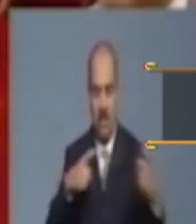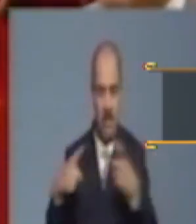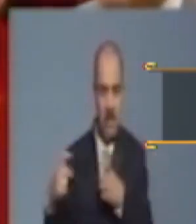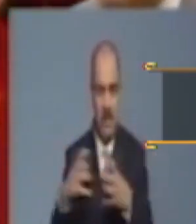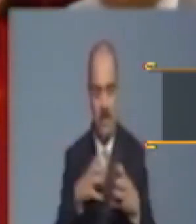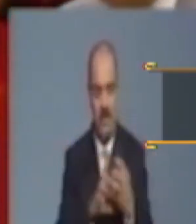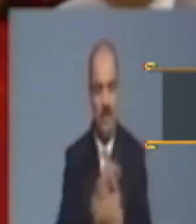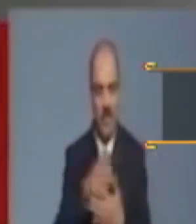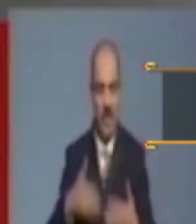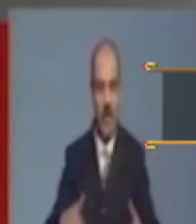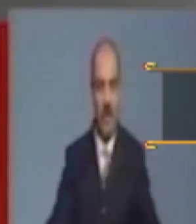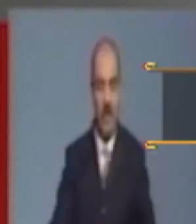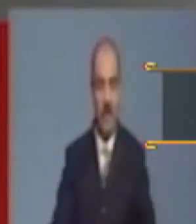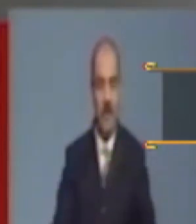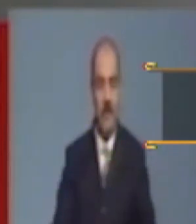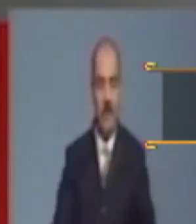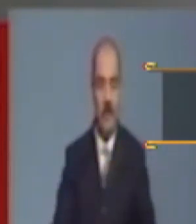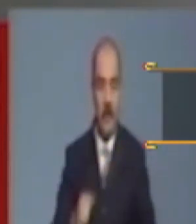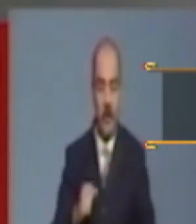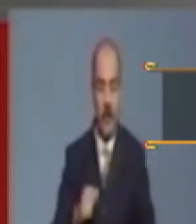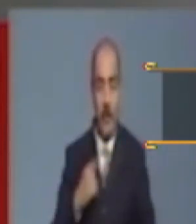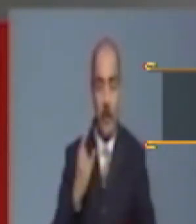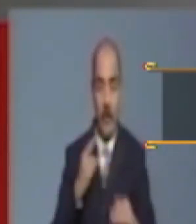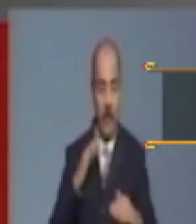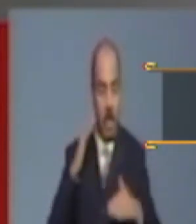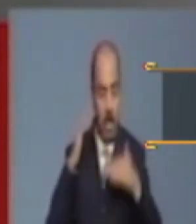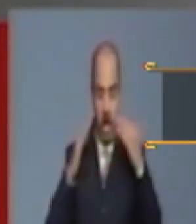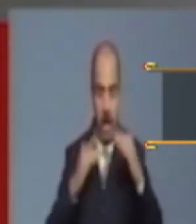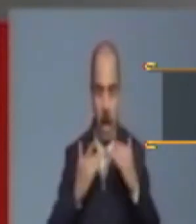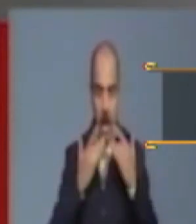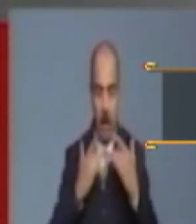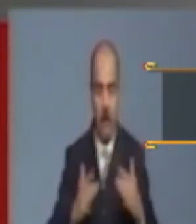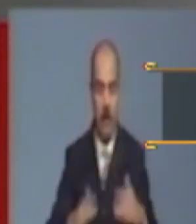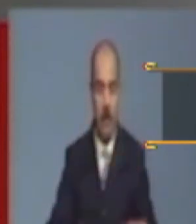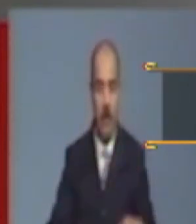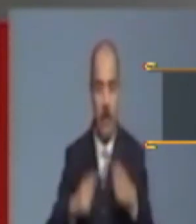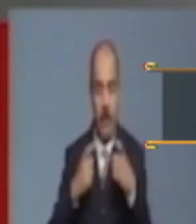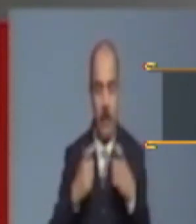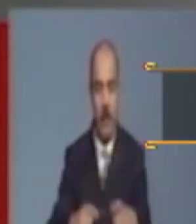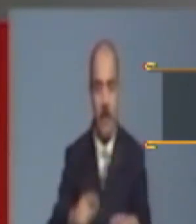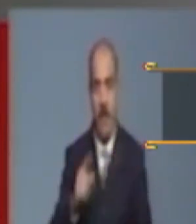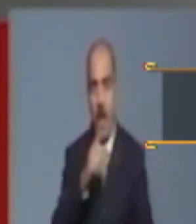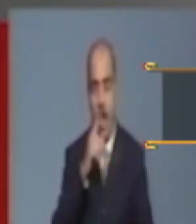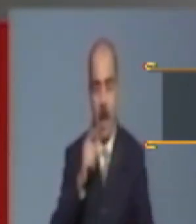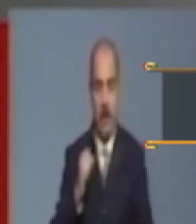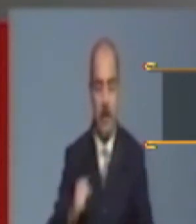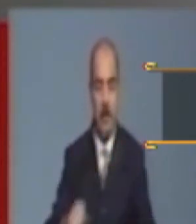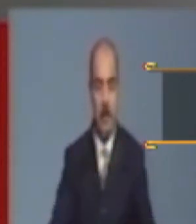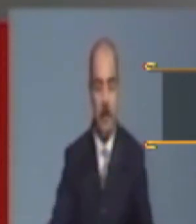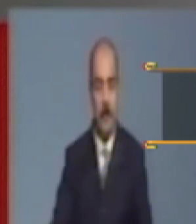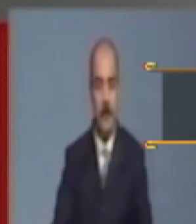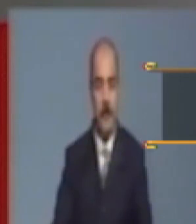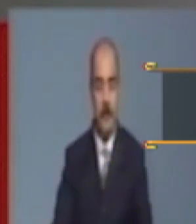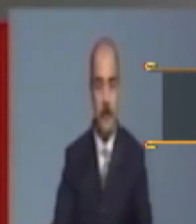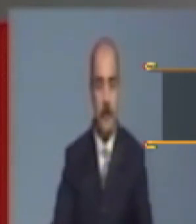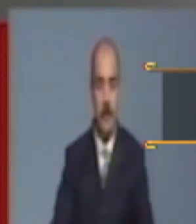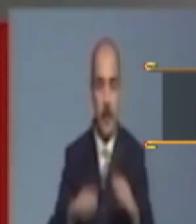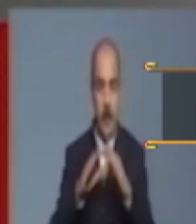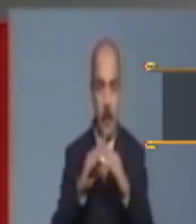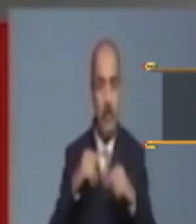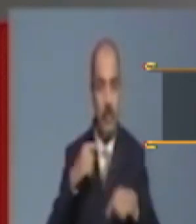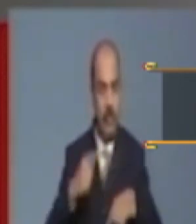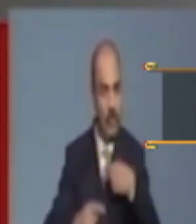وحروب تعصف بالأمن والاستقرار الإقليمي والدولي، فكانت مصر وما